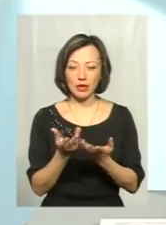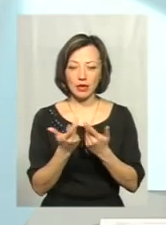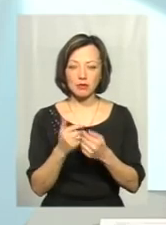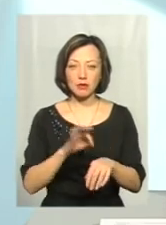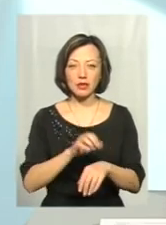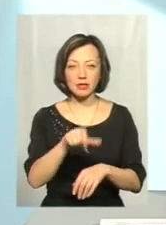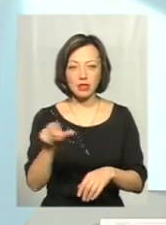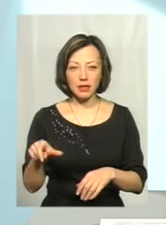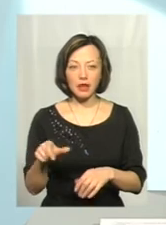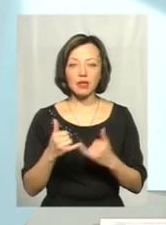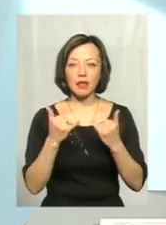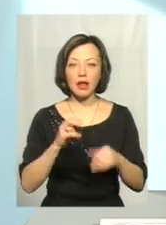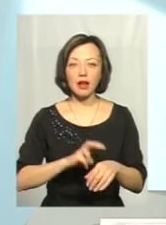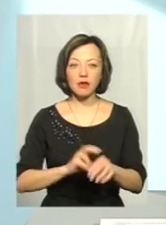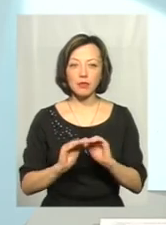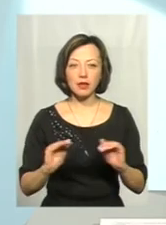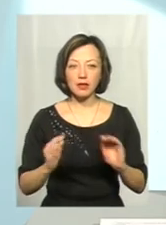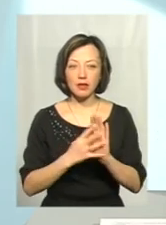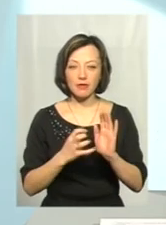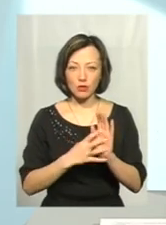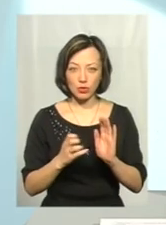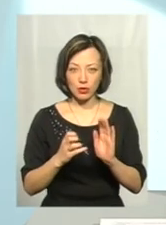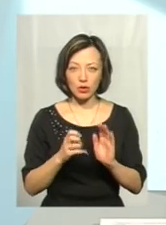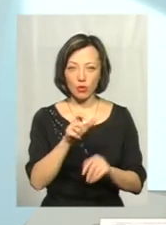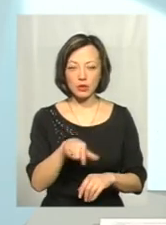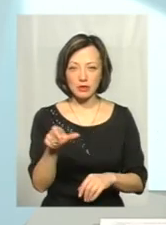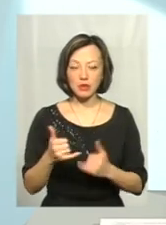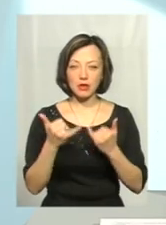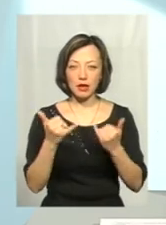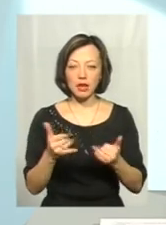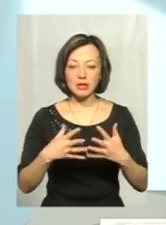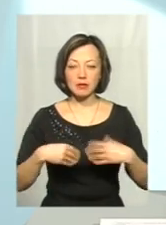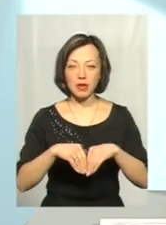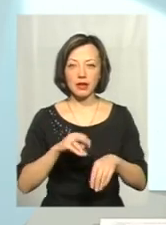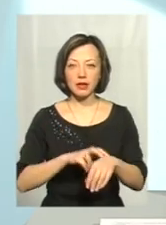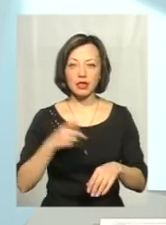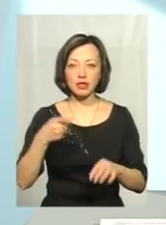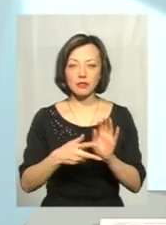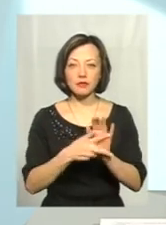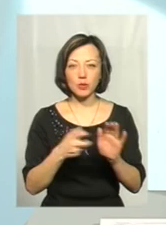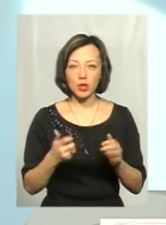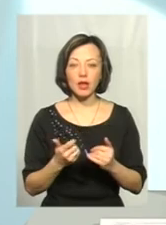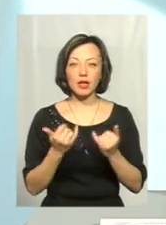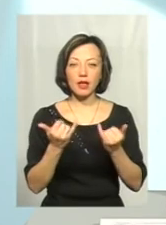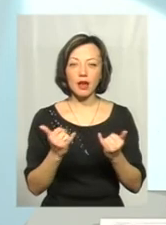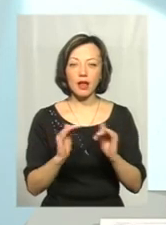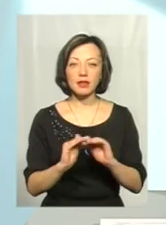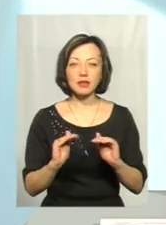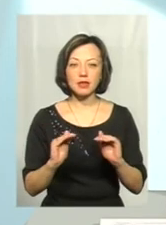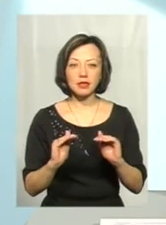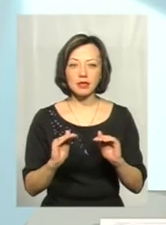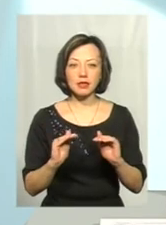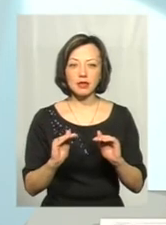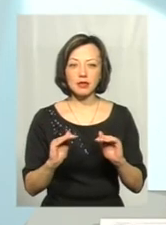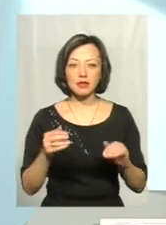хочу нагадати, що просто для лікарів-педіатрів це 900 осіб, для сімейних лікарів 1800, для педіатрів 2000. І для лікарів